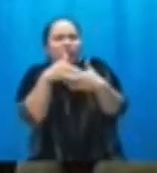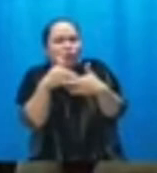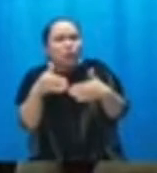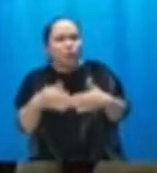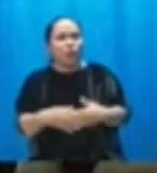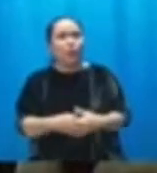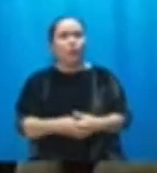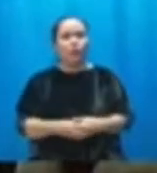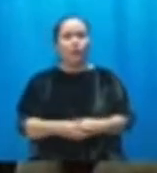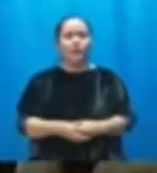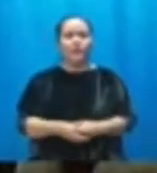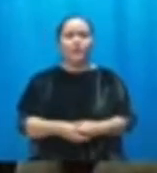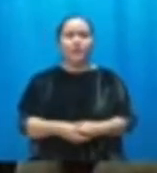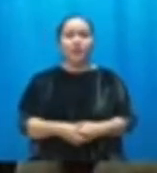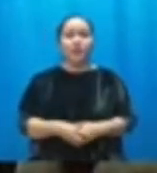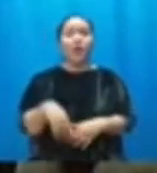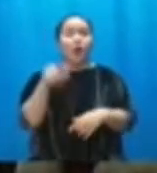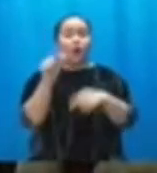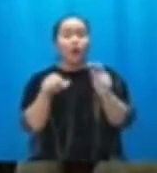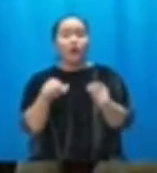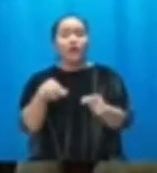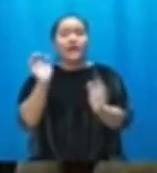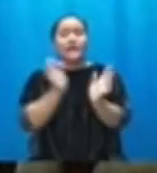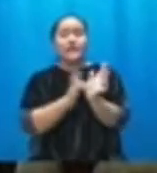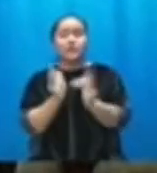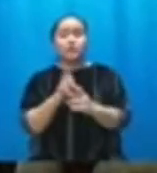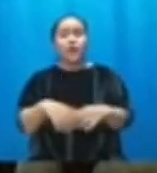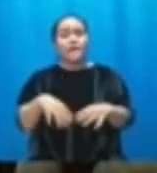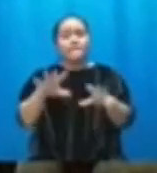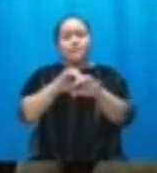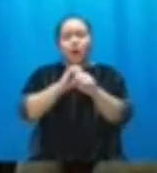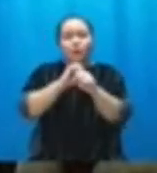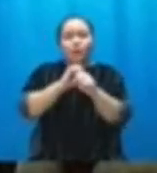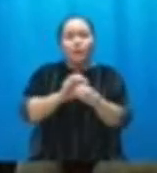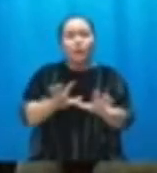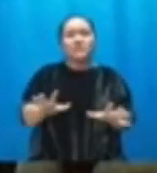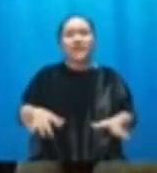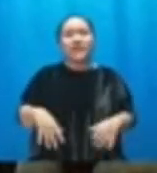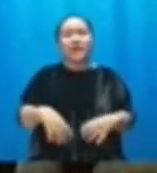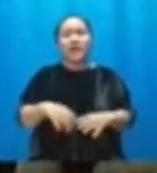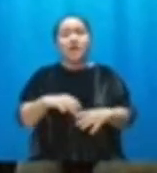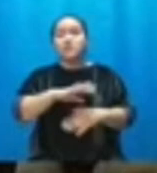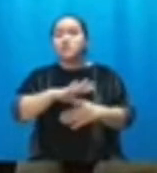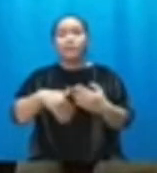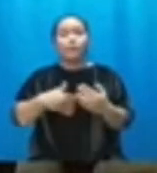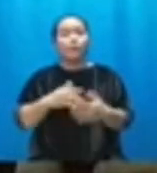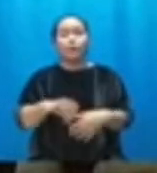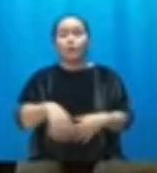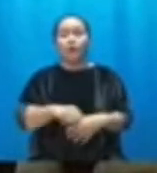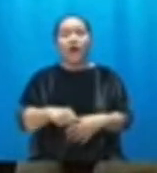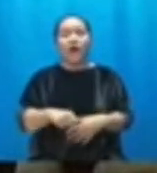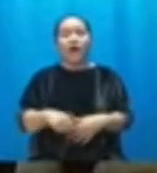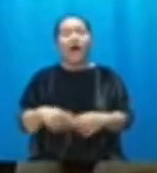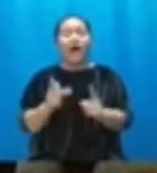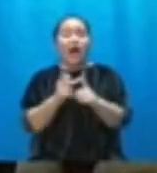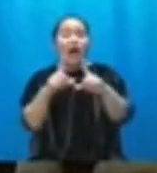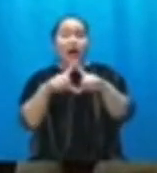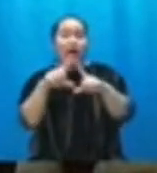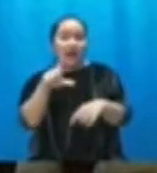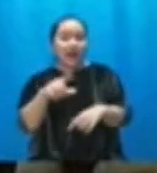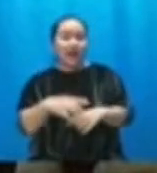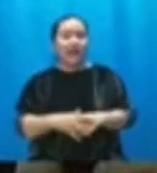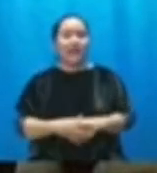keadaan yang menguasai semua hal dan tidak pilih-pilih seperti yesus tak pernah